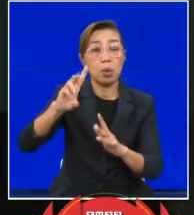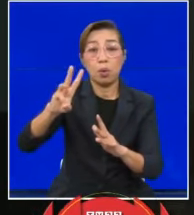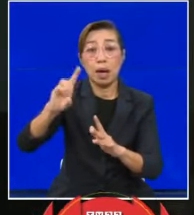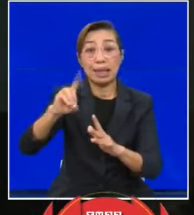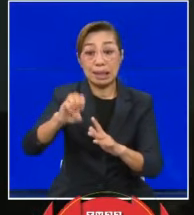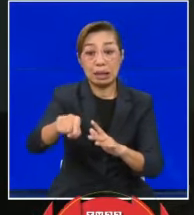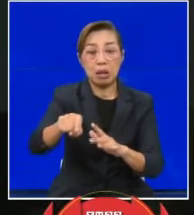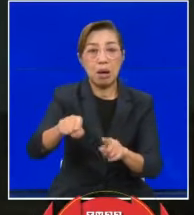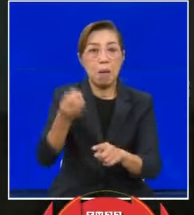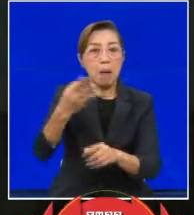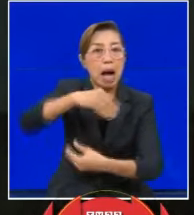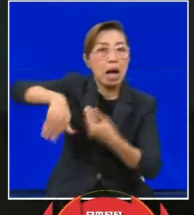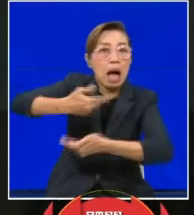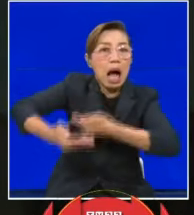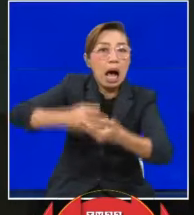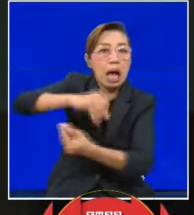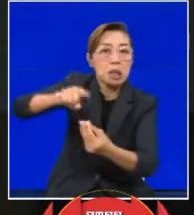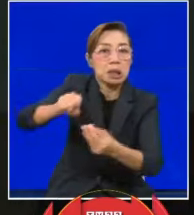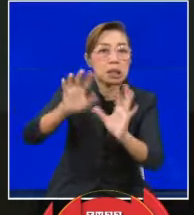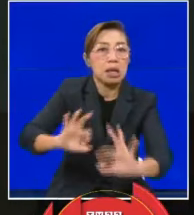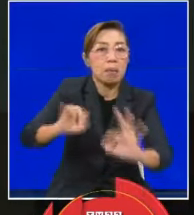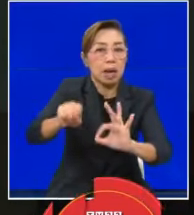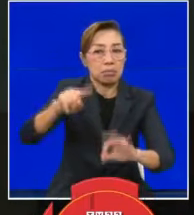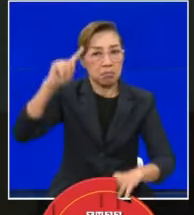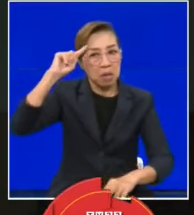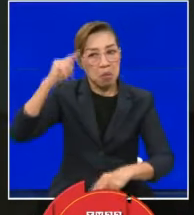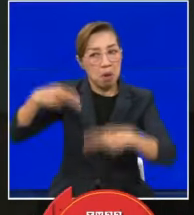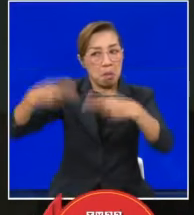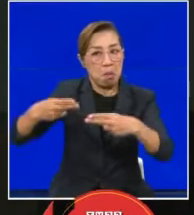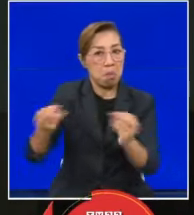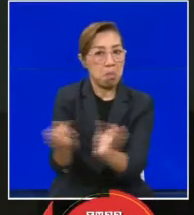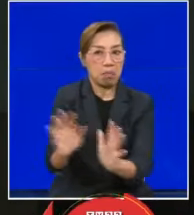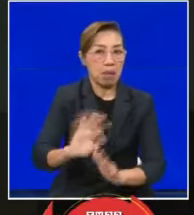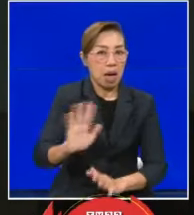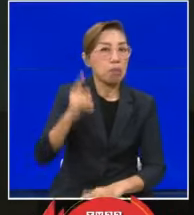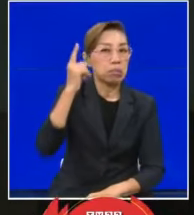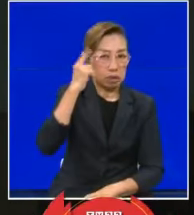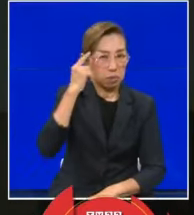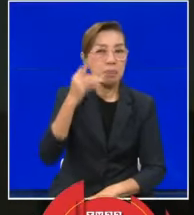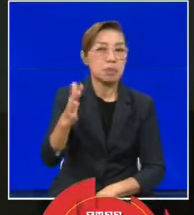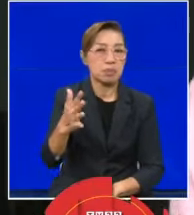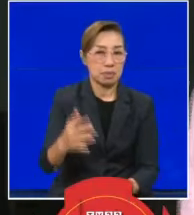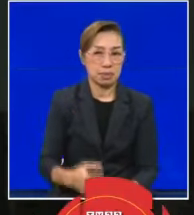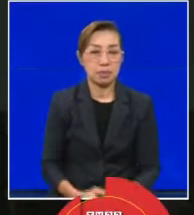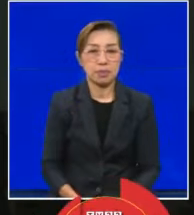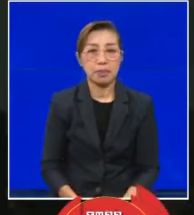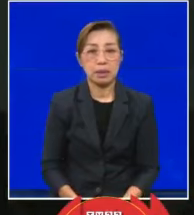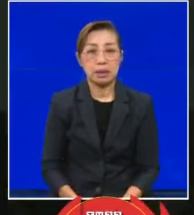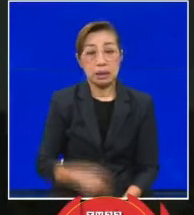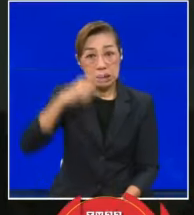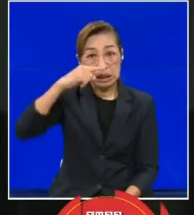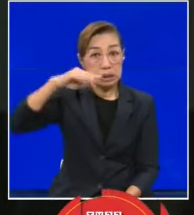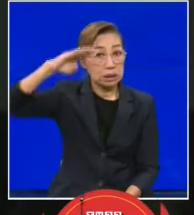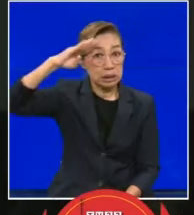ของเศรษฐกิจโดยตรงเลยนะครับดังนั้นผมคิดว่าไม่มีใครมีความประสงค์ที่จะไปทําอะไรให้เกิดความรุนแรงในเมียวดีครับทางกอง